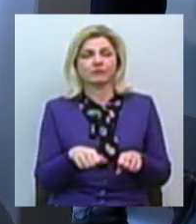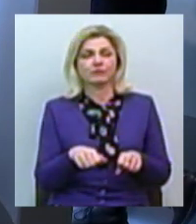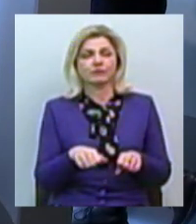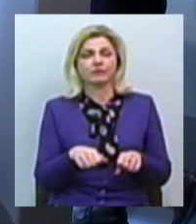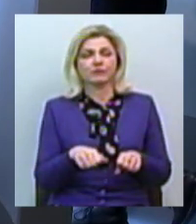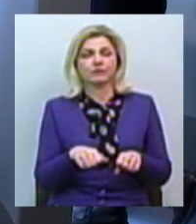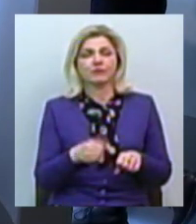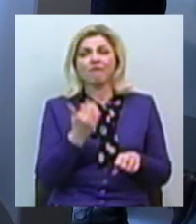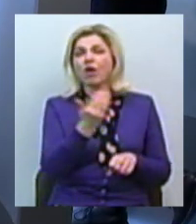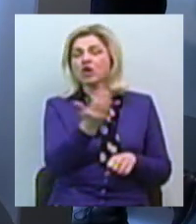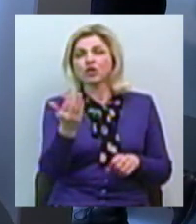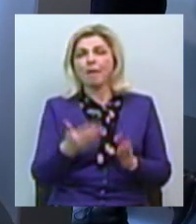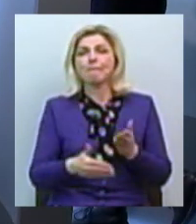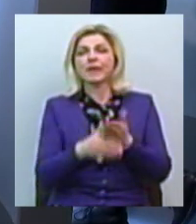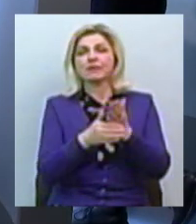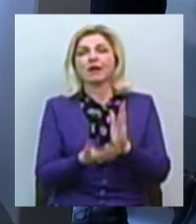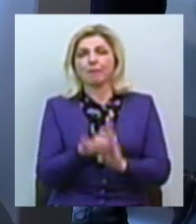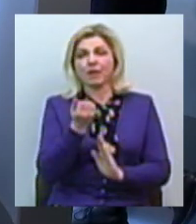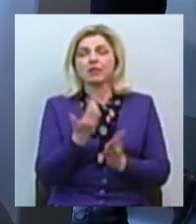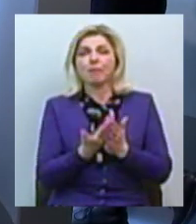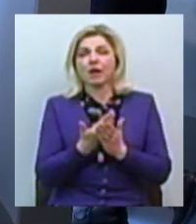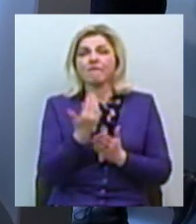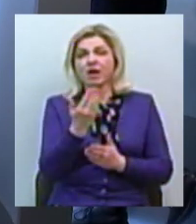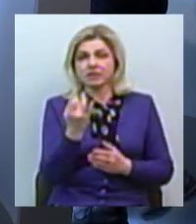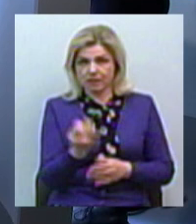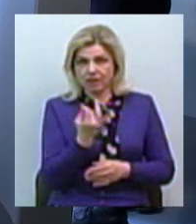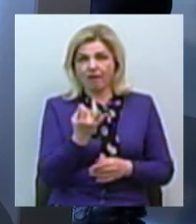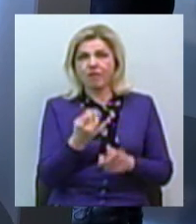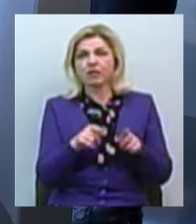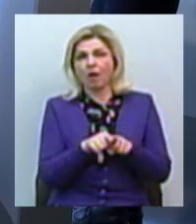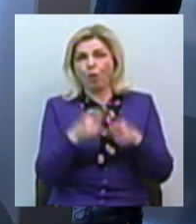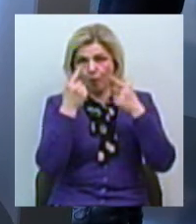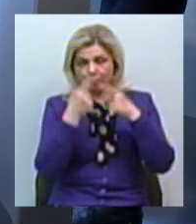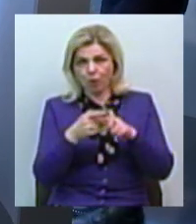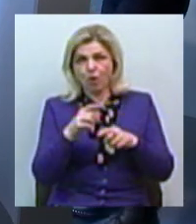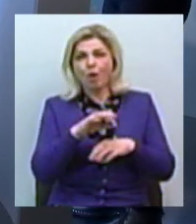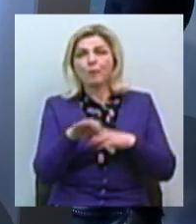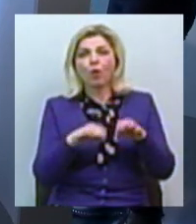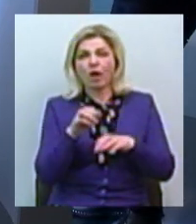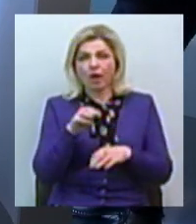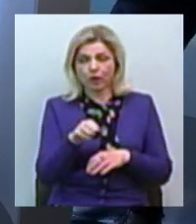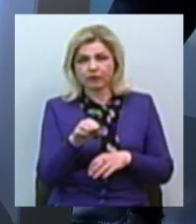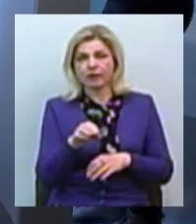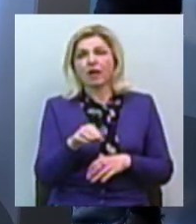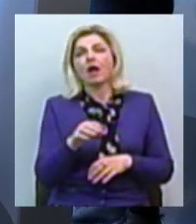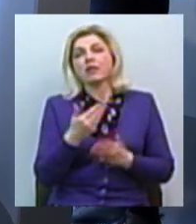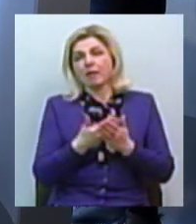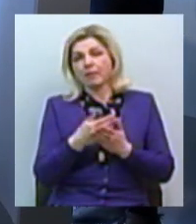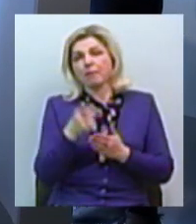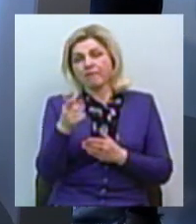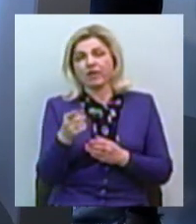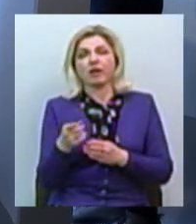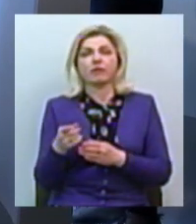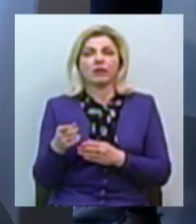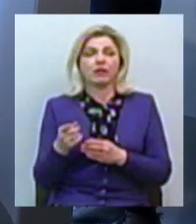полягати ваша підтримка. От, наприклад, зацікавив ваш проєкт. Ви надаєте ментора, запрошуєте на